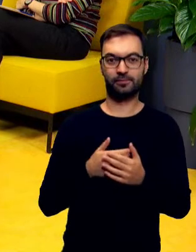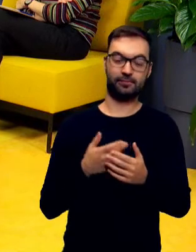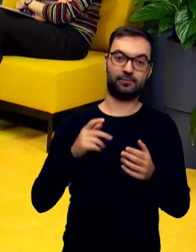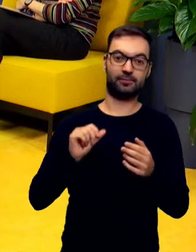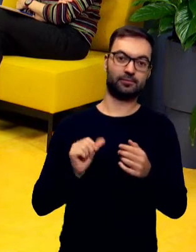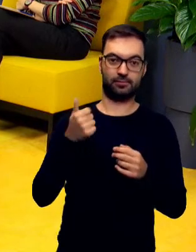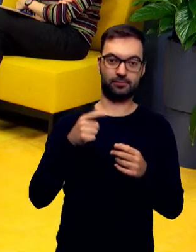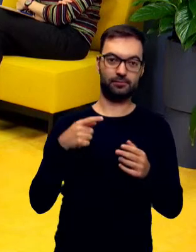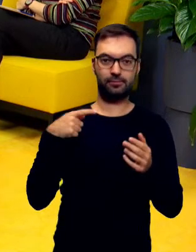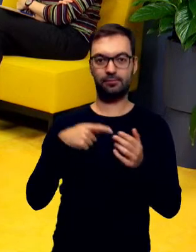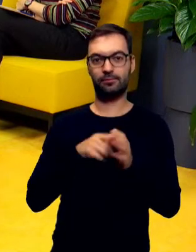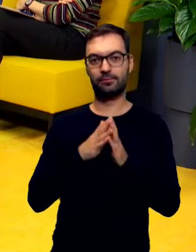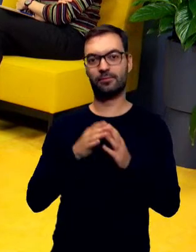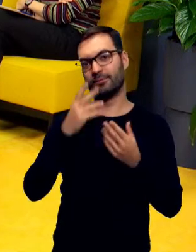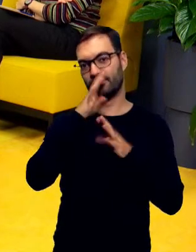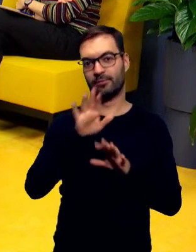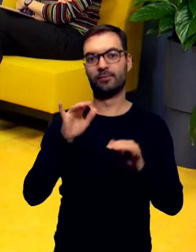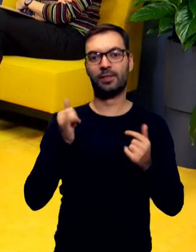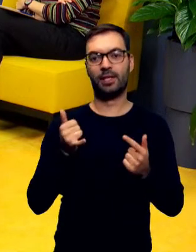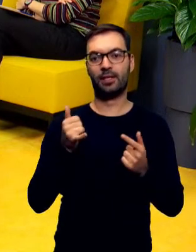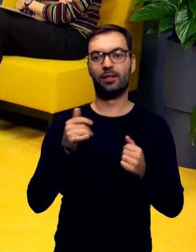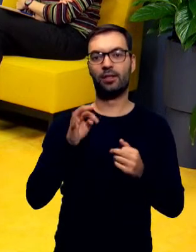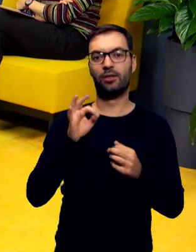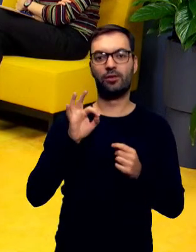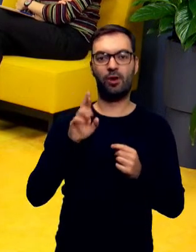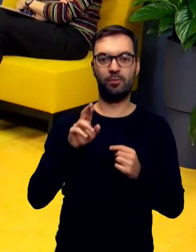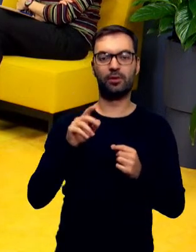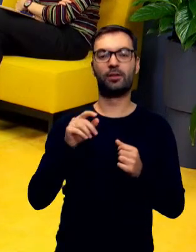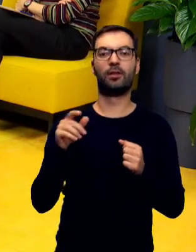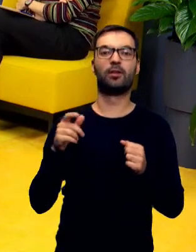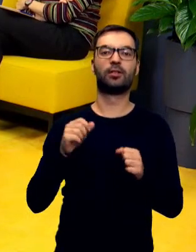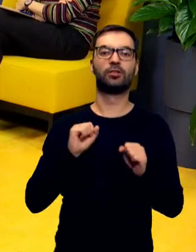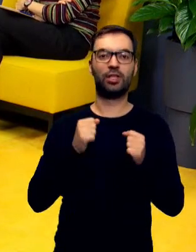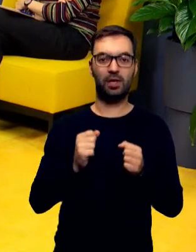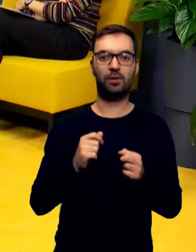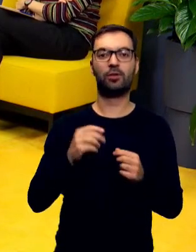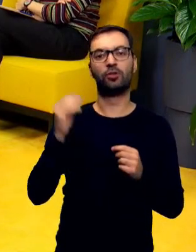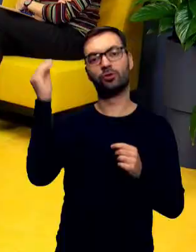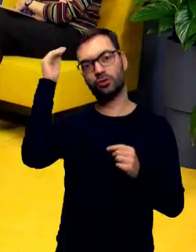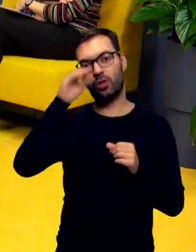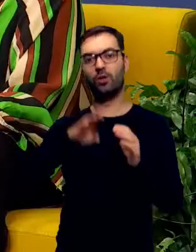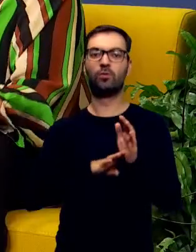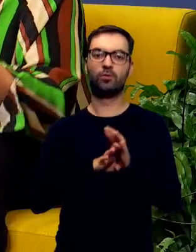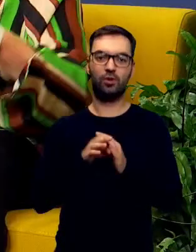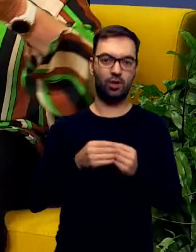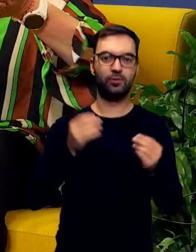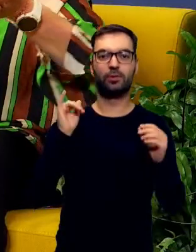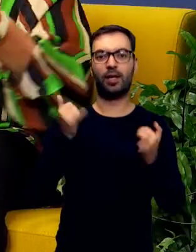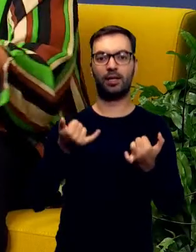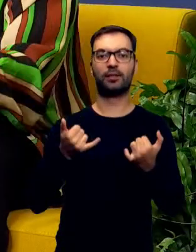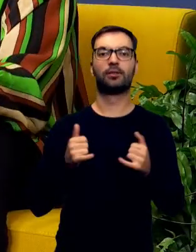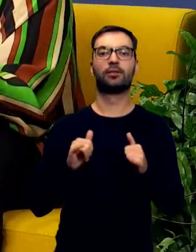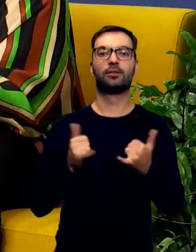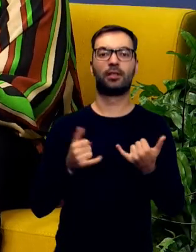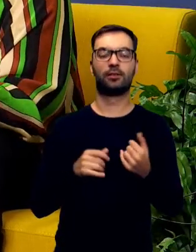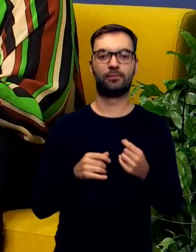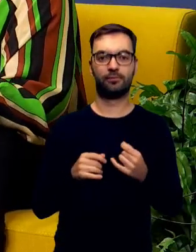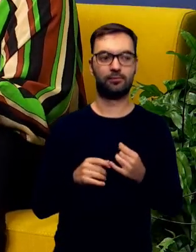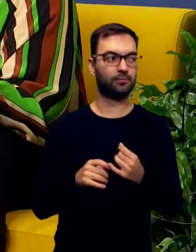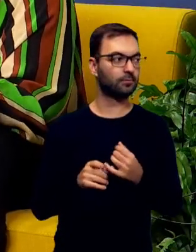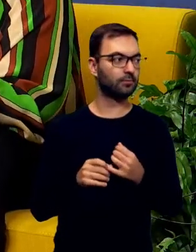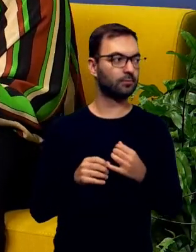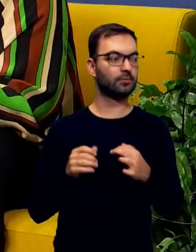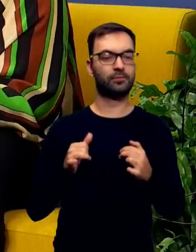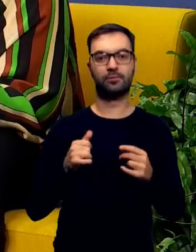założenie pierwszego topru było takie, żeby pokazać, jak topr powstawał, jak się szkolił, jak się rozwijał, jak od grupy